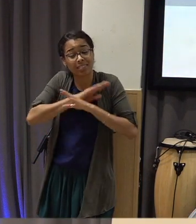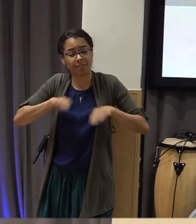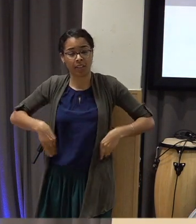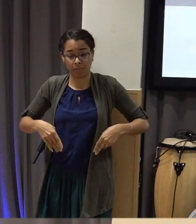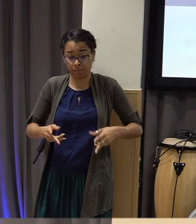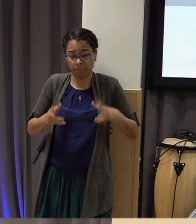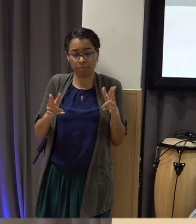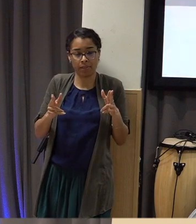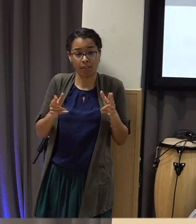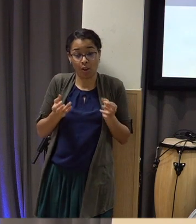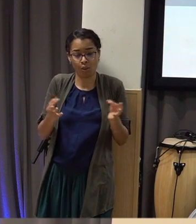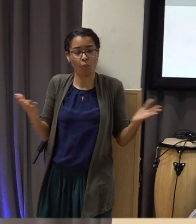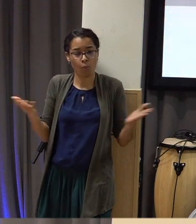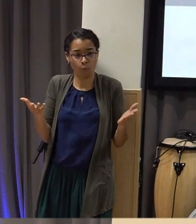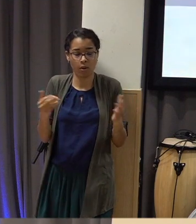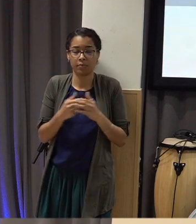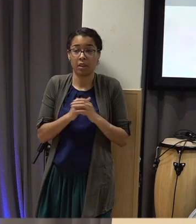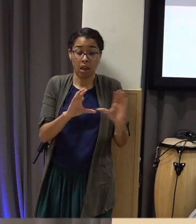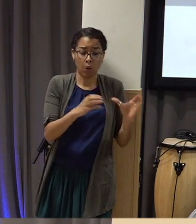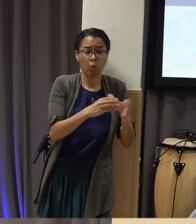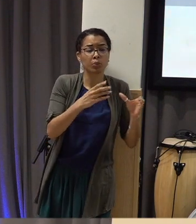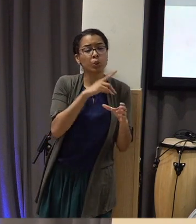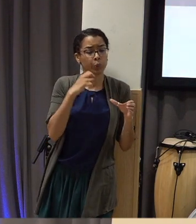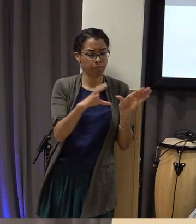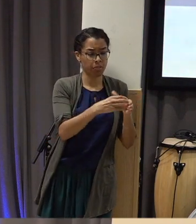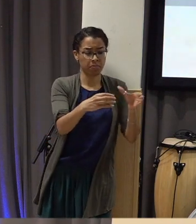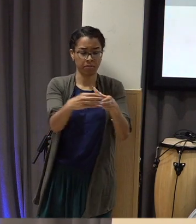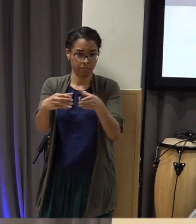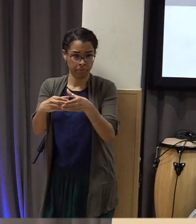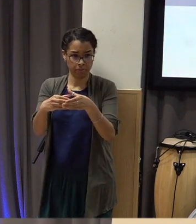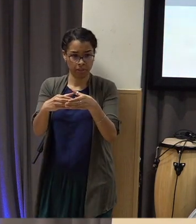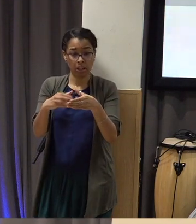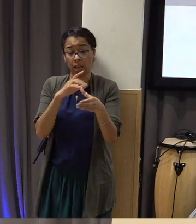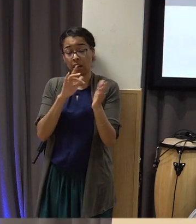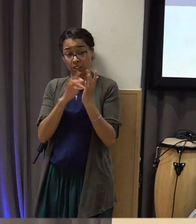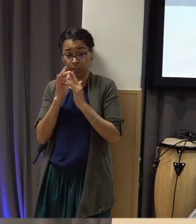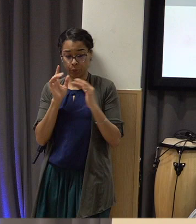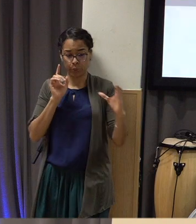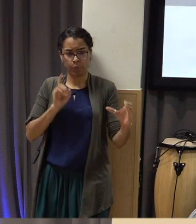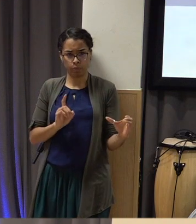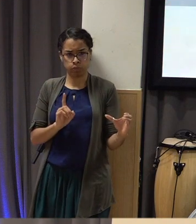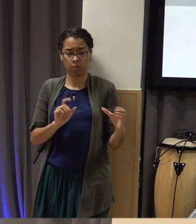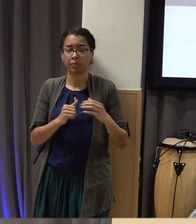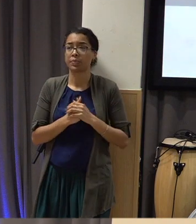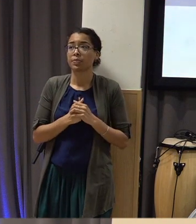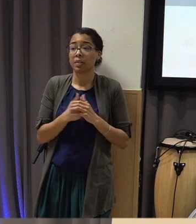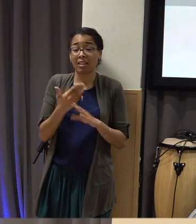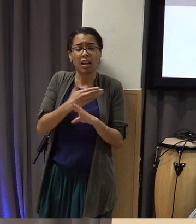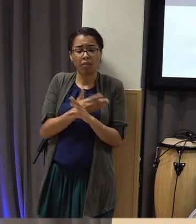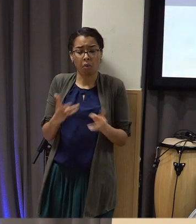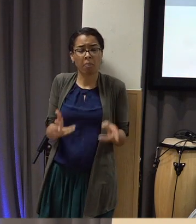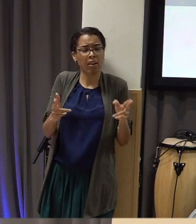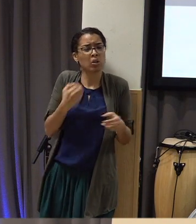de l'affrontement avec divers groupes juifs et autorités juives, et ce temps-là précède la Passion. Donc on